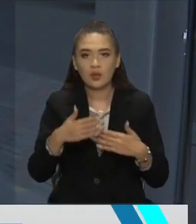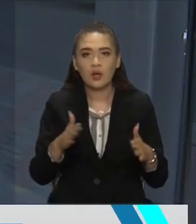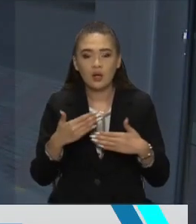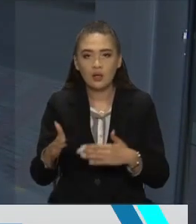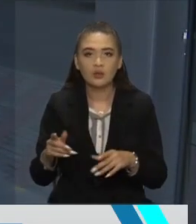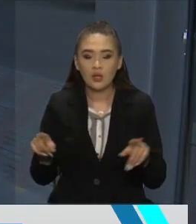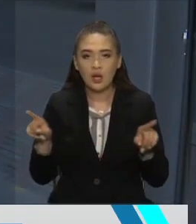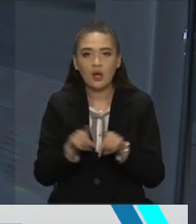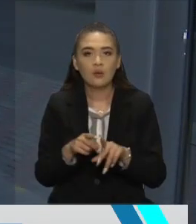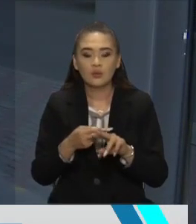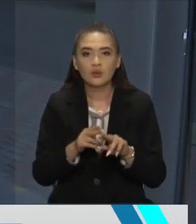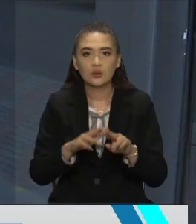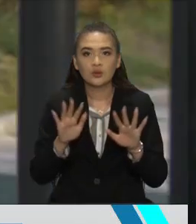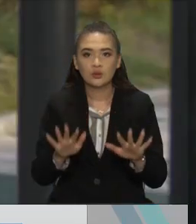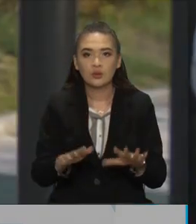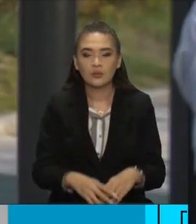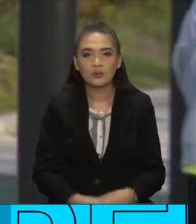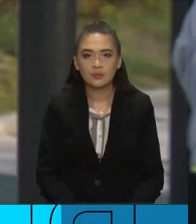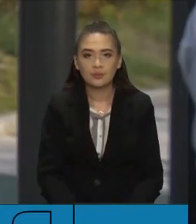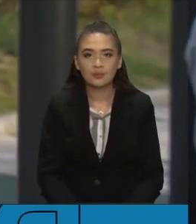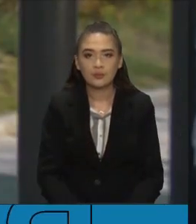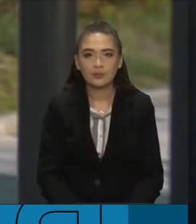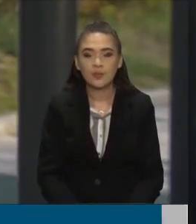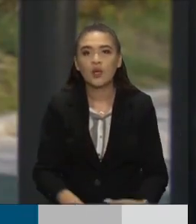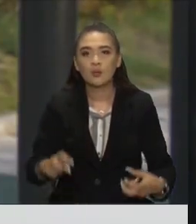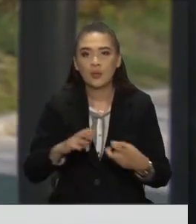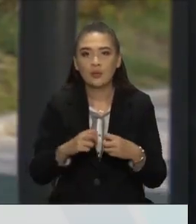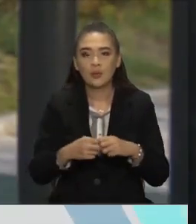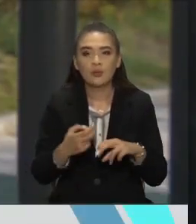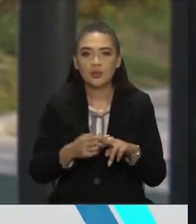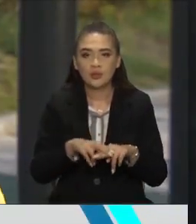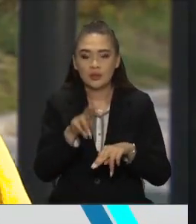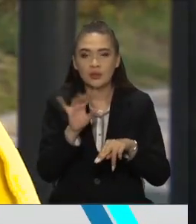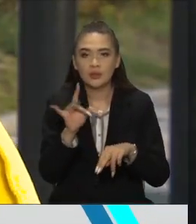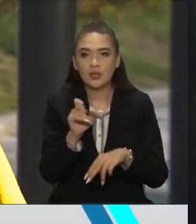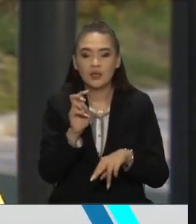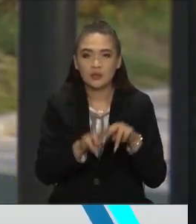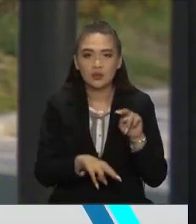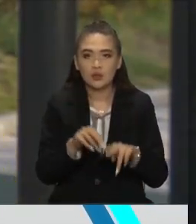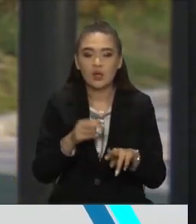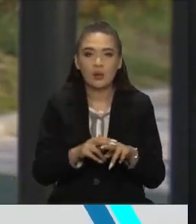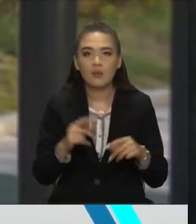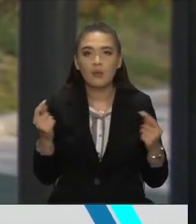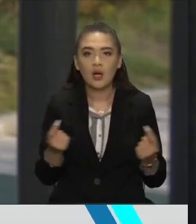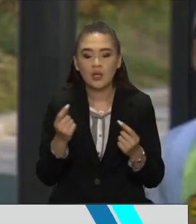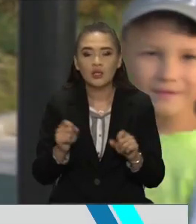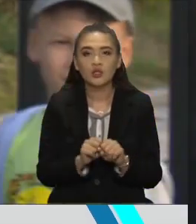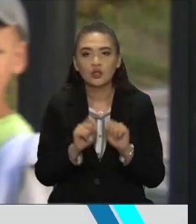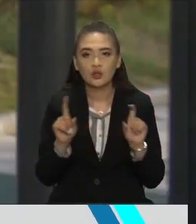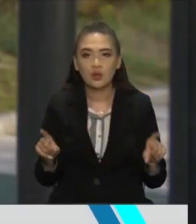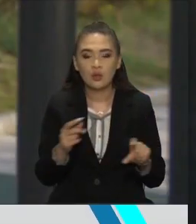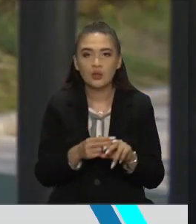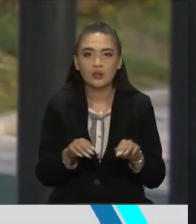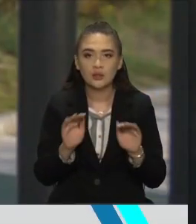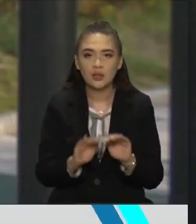десятками таких же обеспокоенных людей. У нас проблема такая, что из-за плотной застройки у нас очень мало школ. В садик,